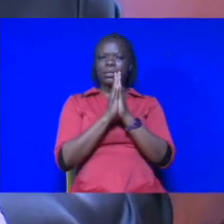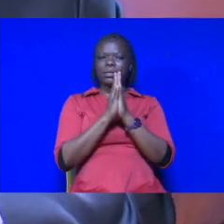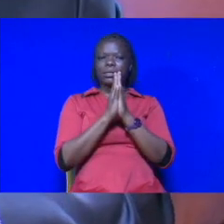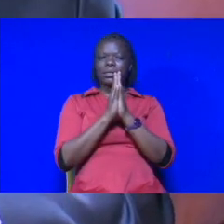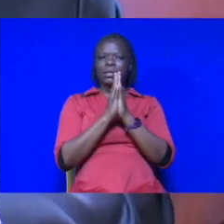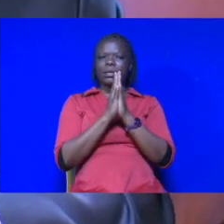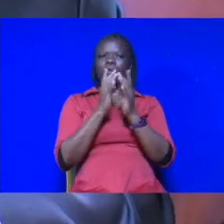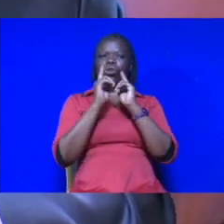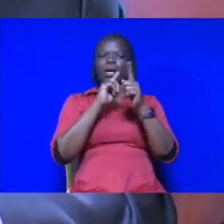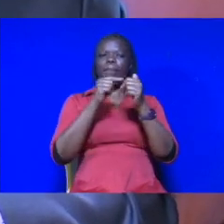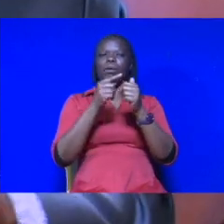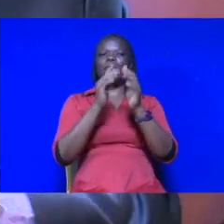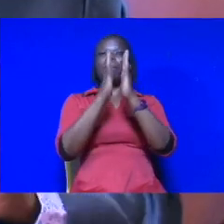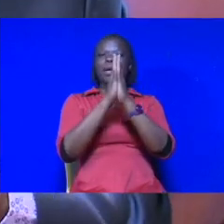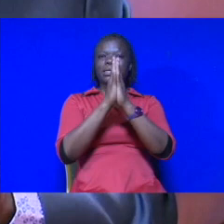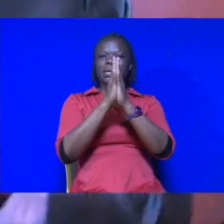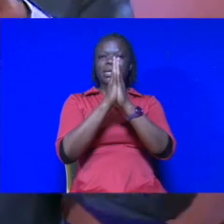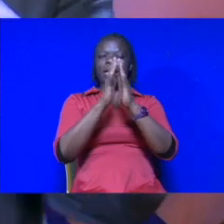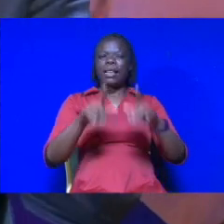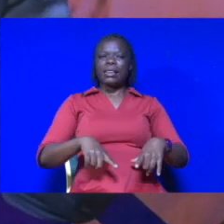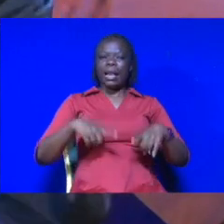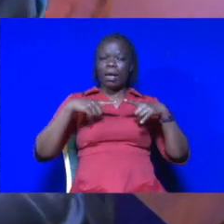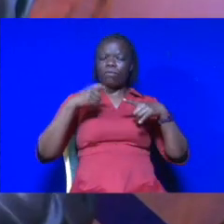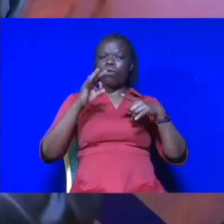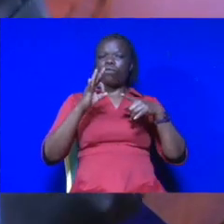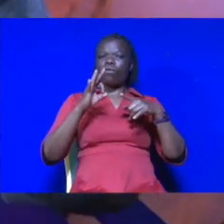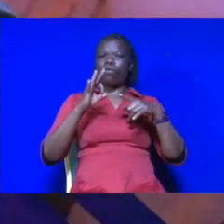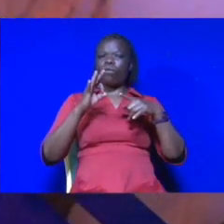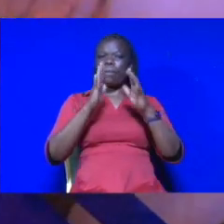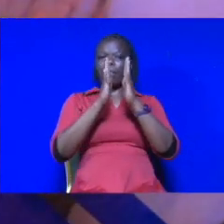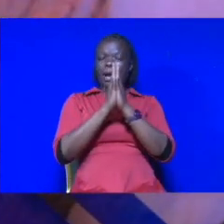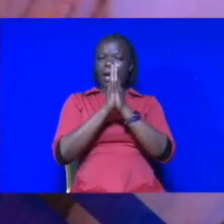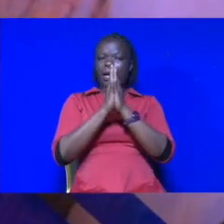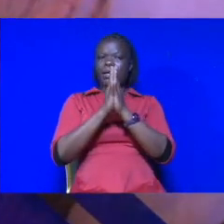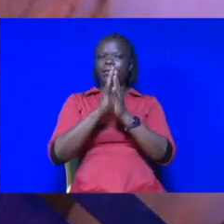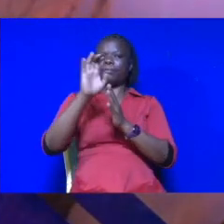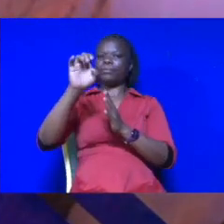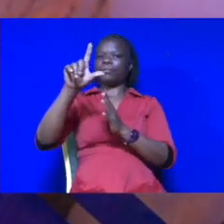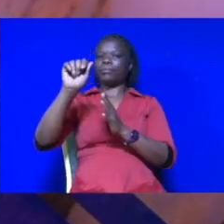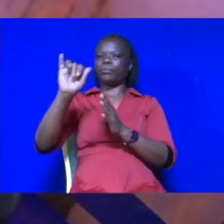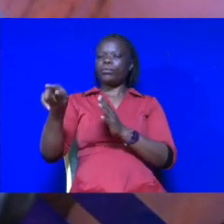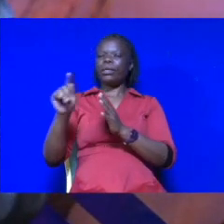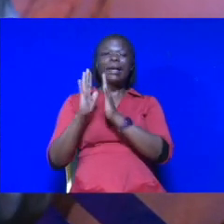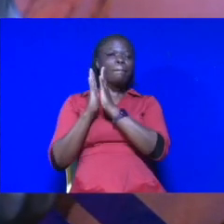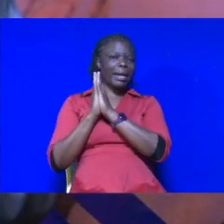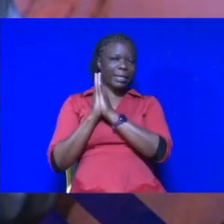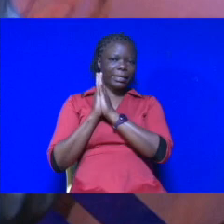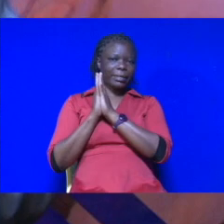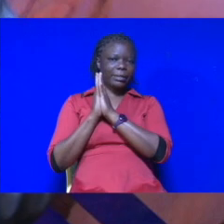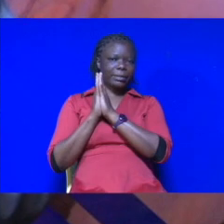Maombi, nazungumza juu ya maombi, maisha ya maombi ya Elia. Ina maombi ya aina mbili. Elia aliomba.